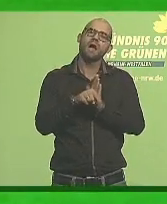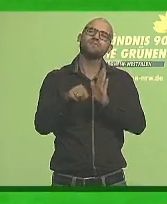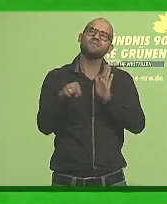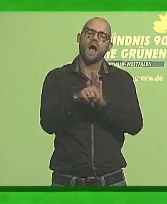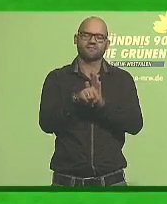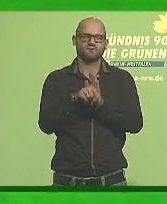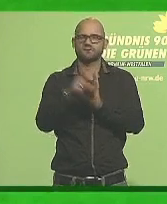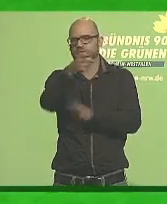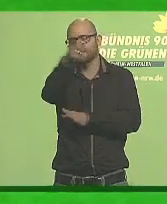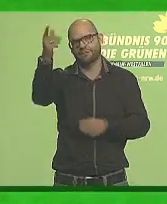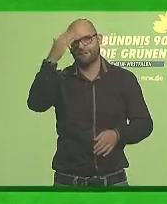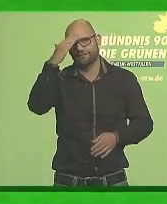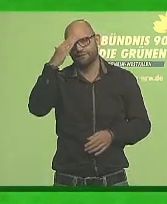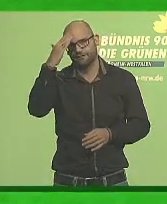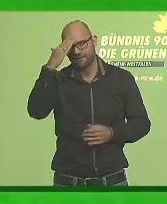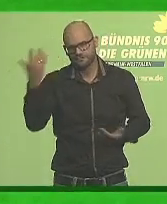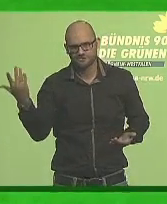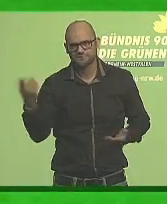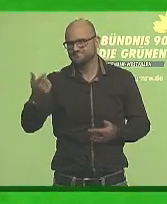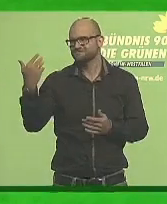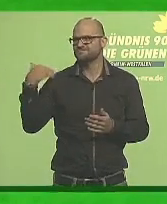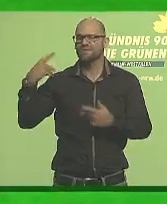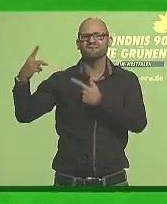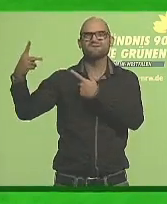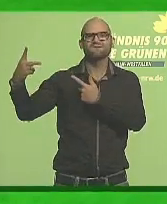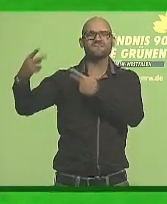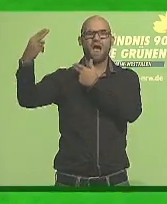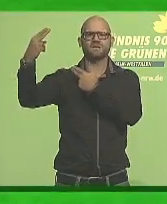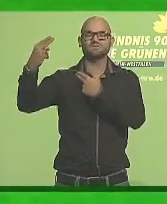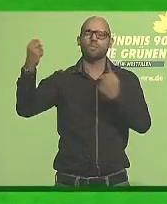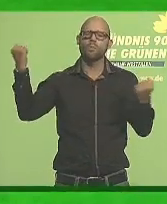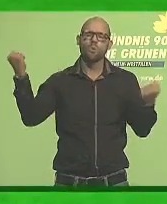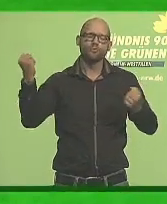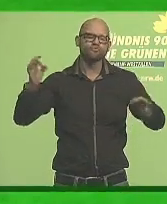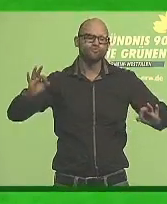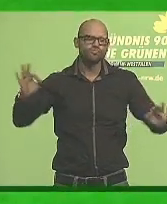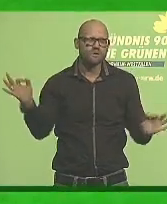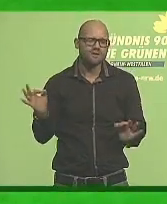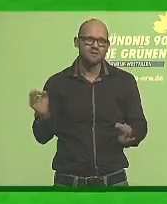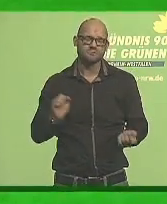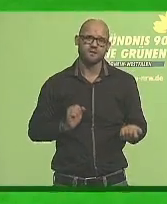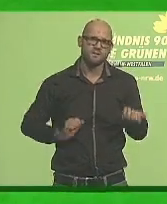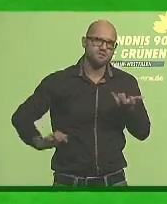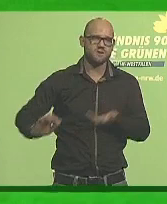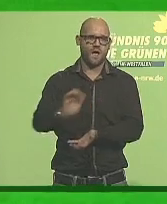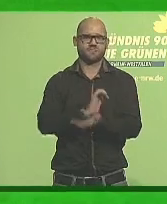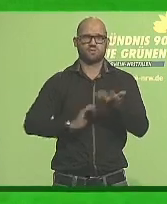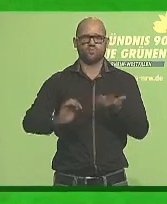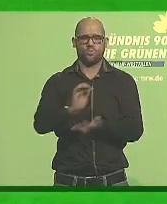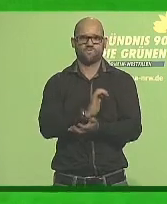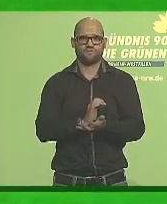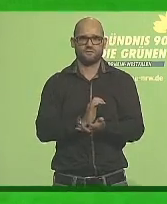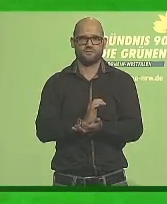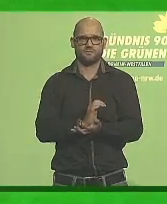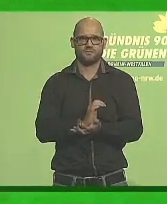erklären, dass nach einer Phase von wahnsinnigen Verheerungen es die Möglichkeit gegeben